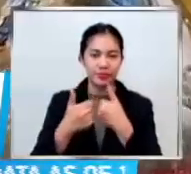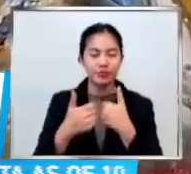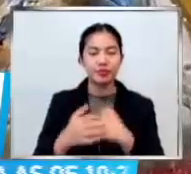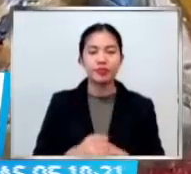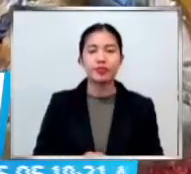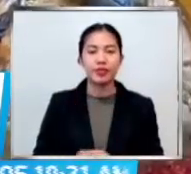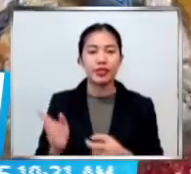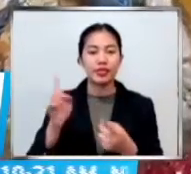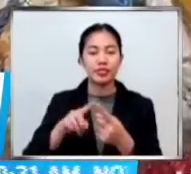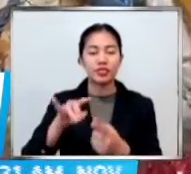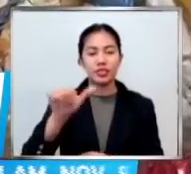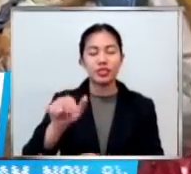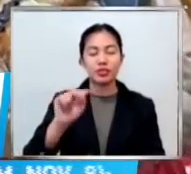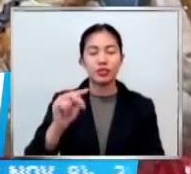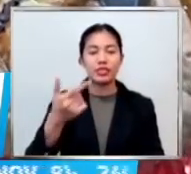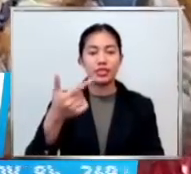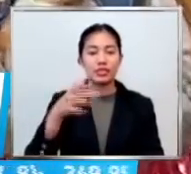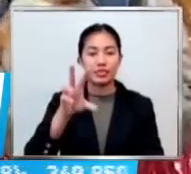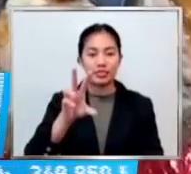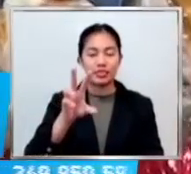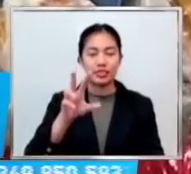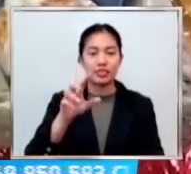yan ng susunod na taon.